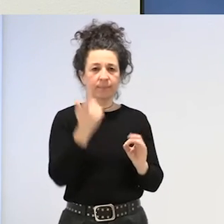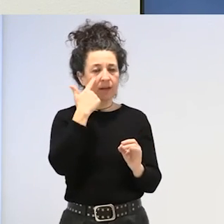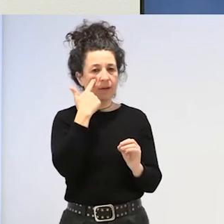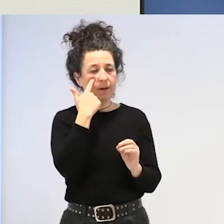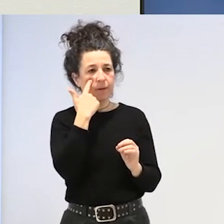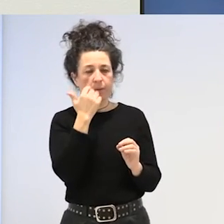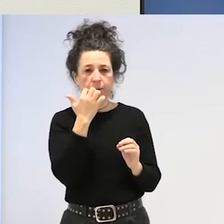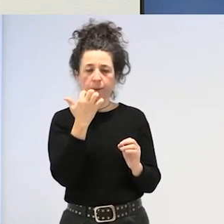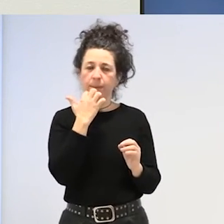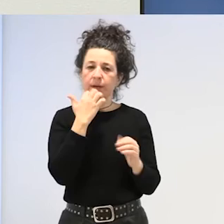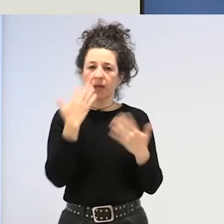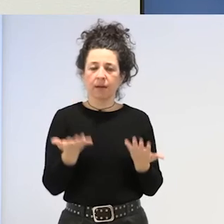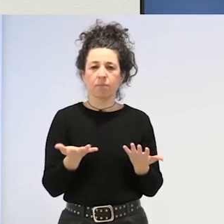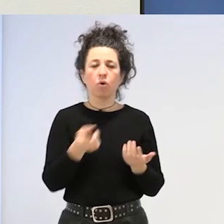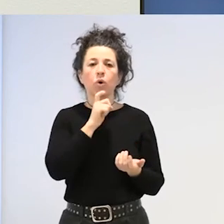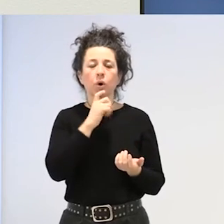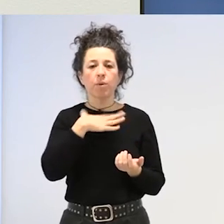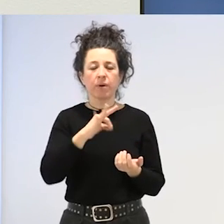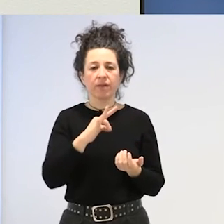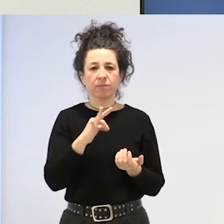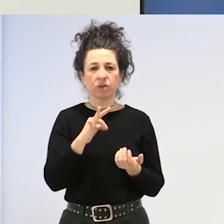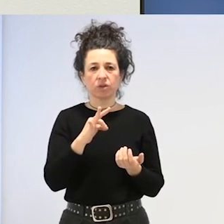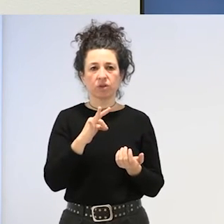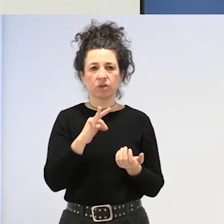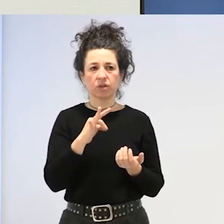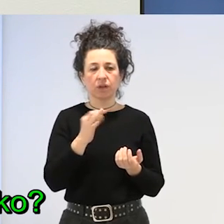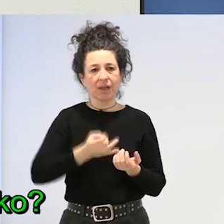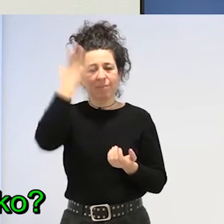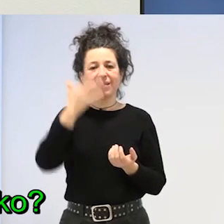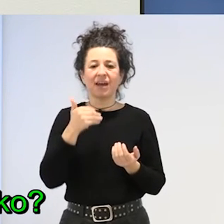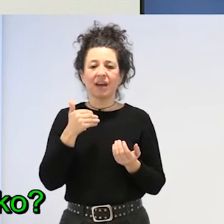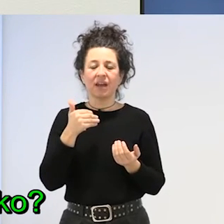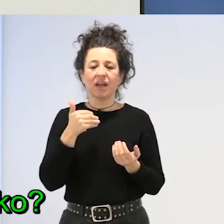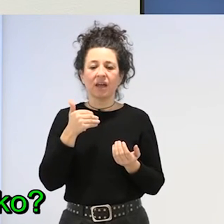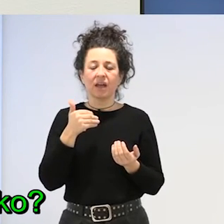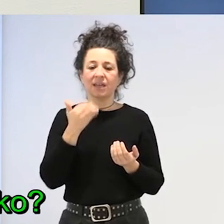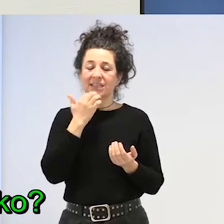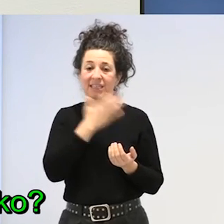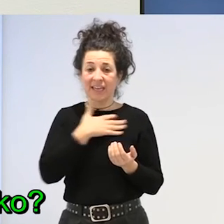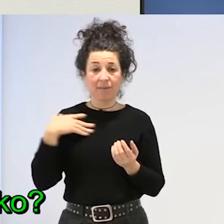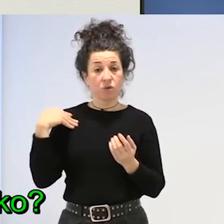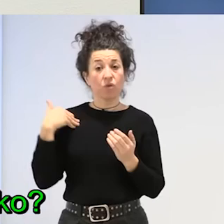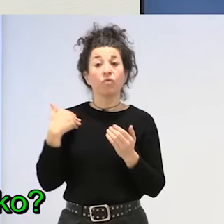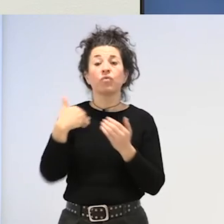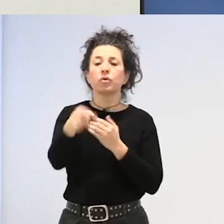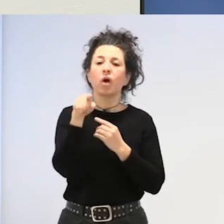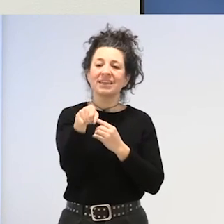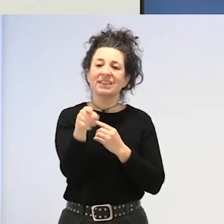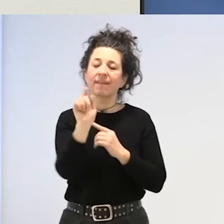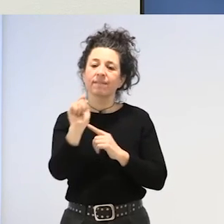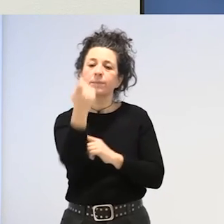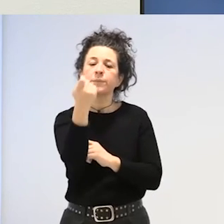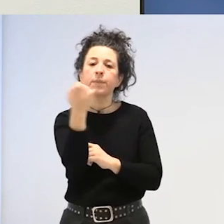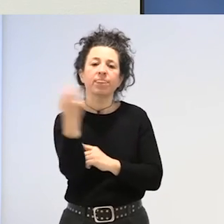nola asmatu dezakegu zer egin behar dugun nahi dugun etorkizunera heltzeko. Hori